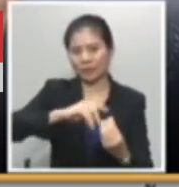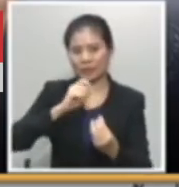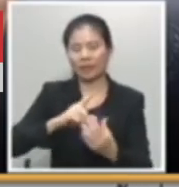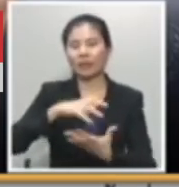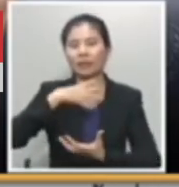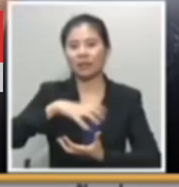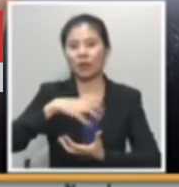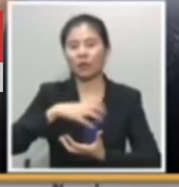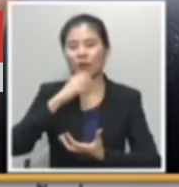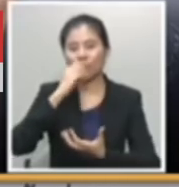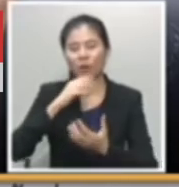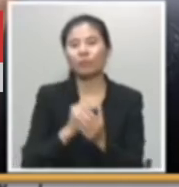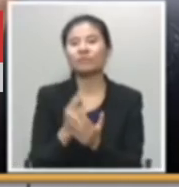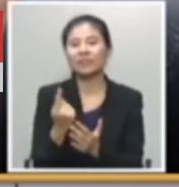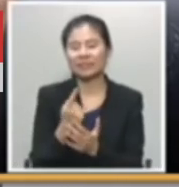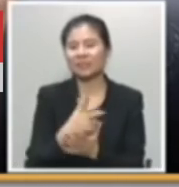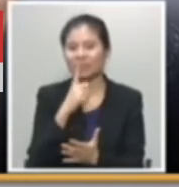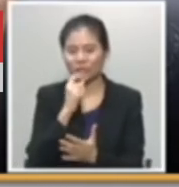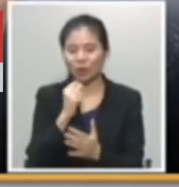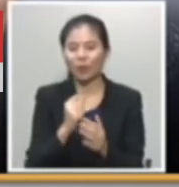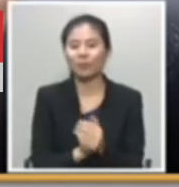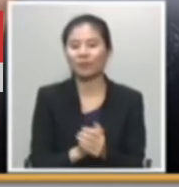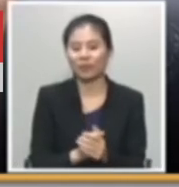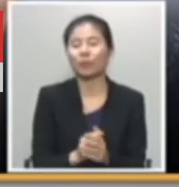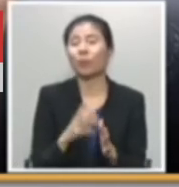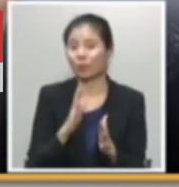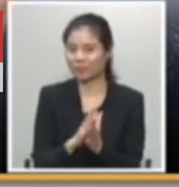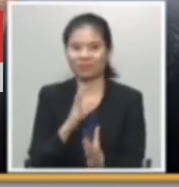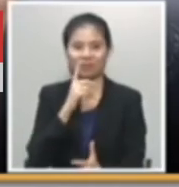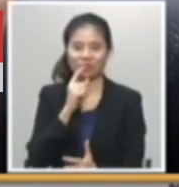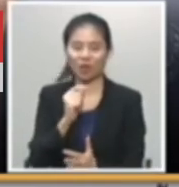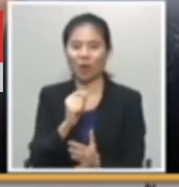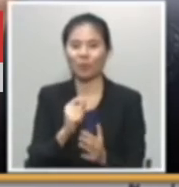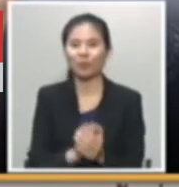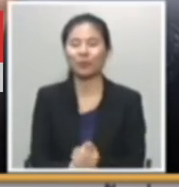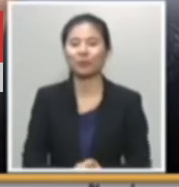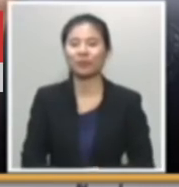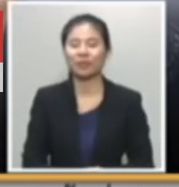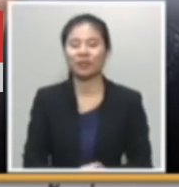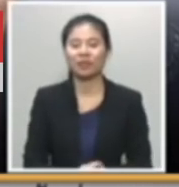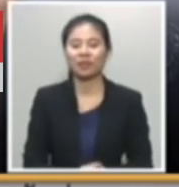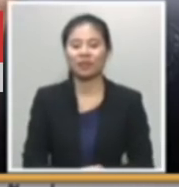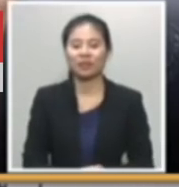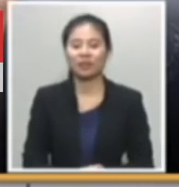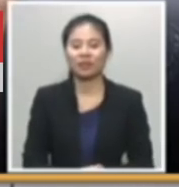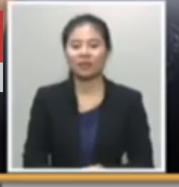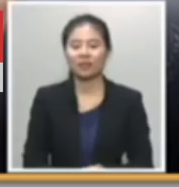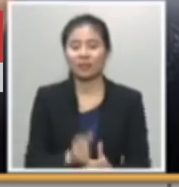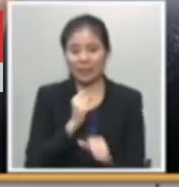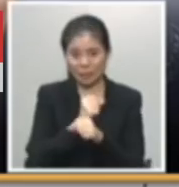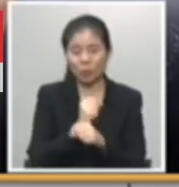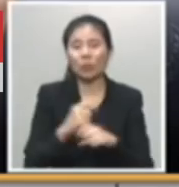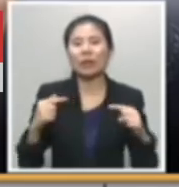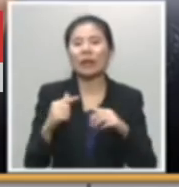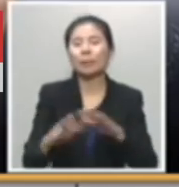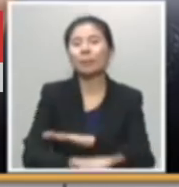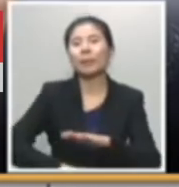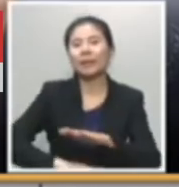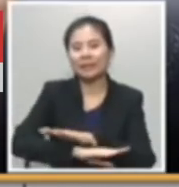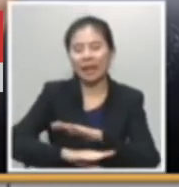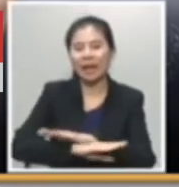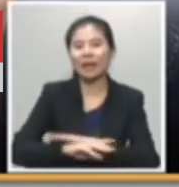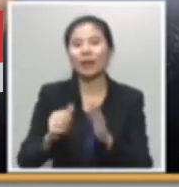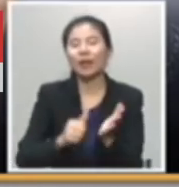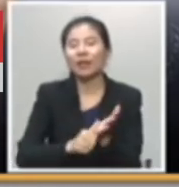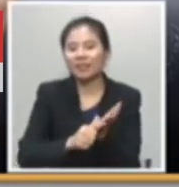จ่าเลยแน่จริงตอบมานะครับเดี๋ยวผมจะลุกสวนยาแรงที่อัดฉีดไม่ผมอยากให้ฉีดเข้าไปที่ฐานรากต้องปรับ